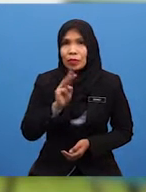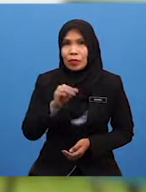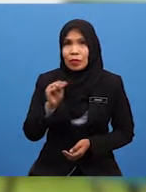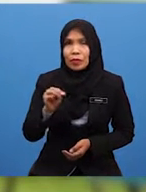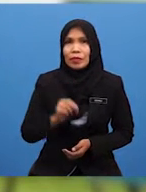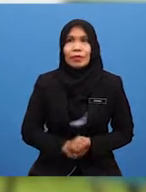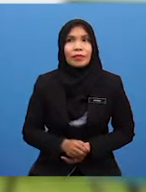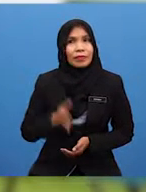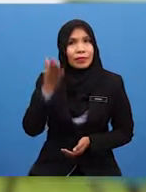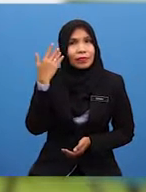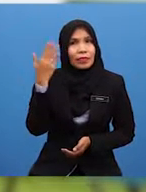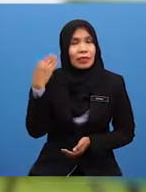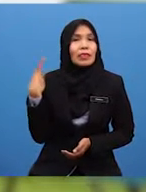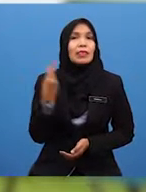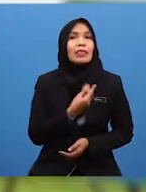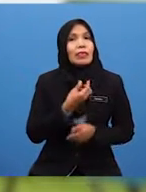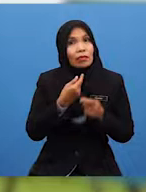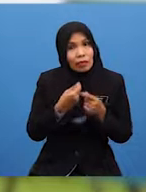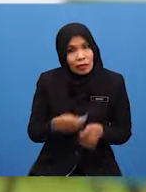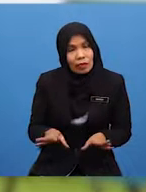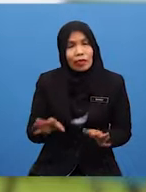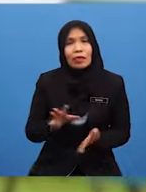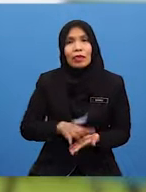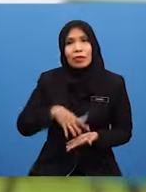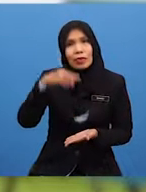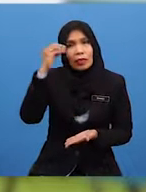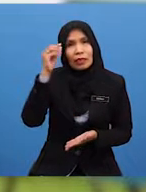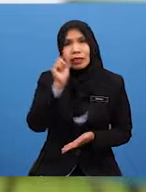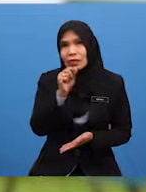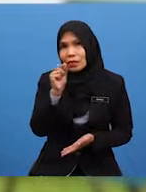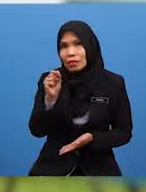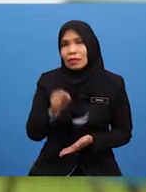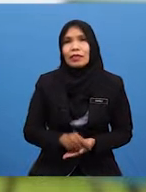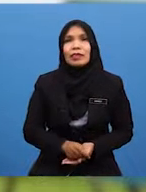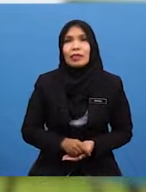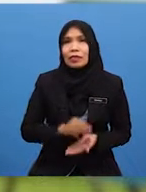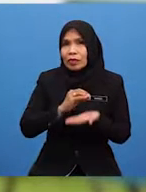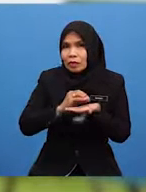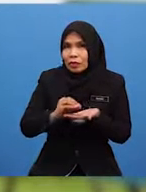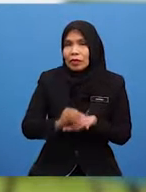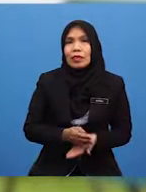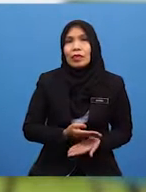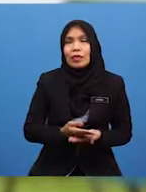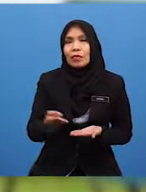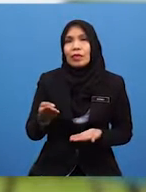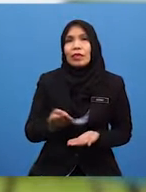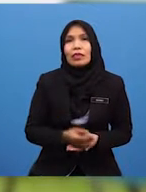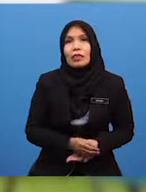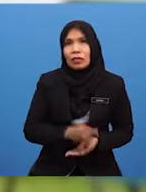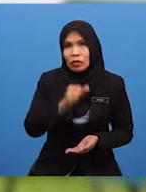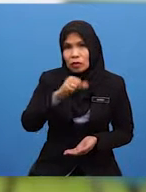Murid-murid, tadi kita telah belajar titik-titik Braille bagi huruf A sehingga